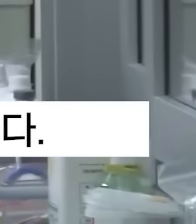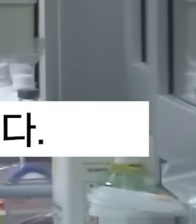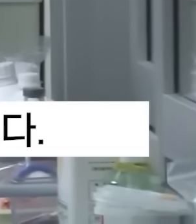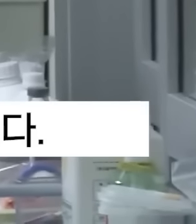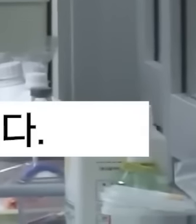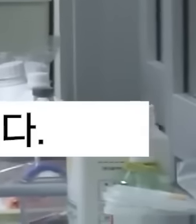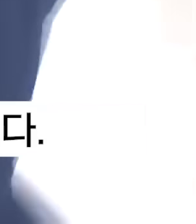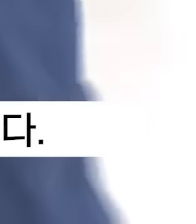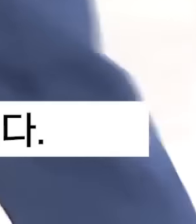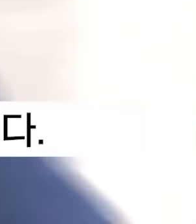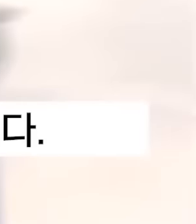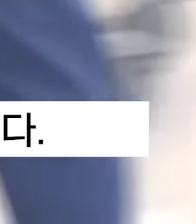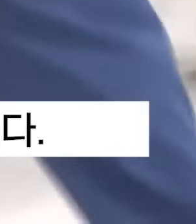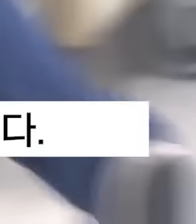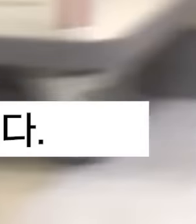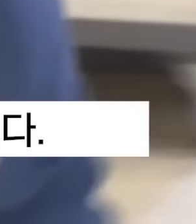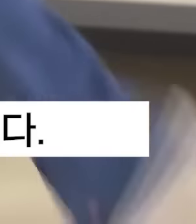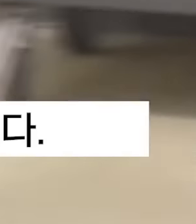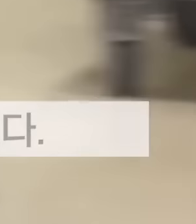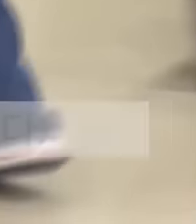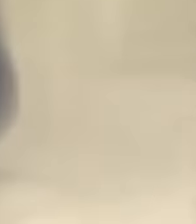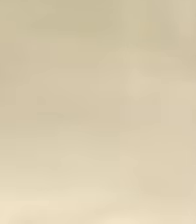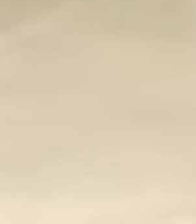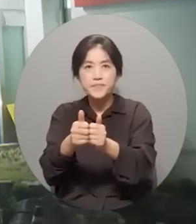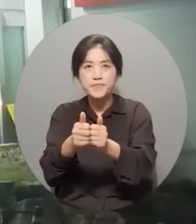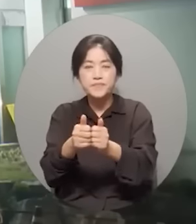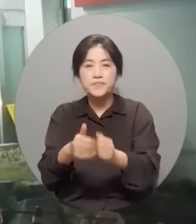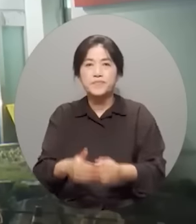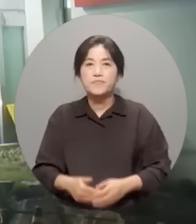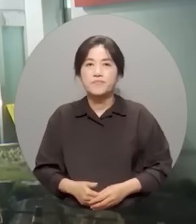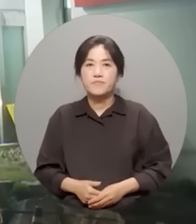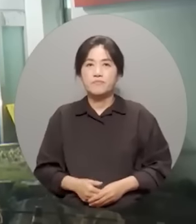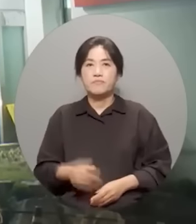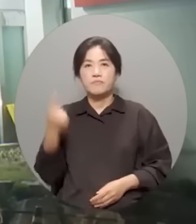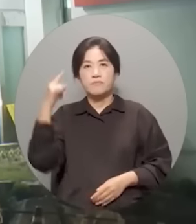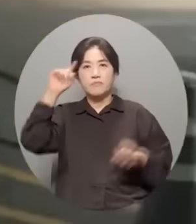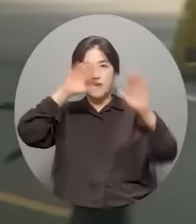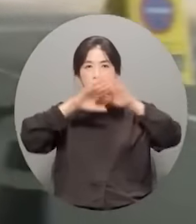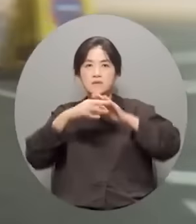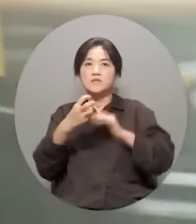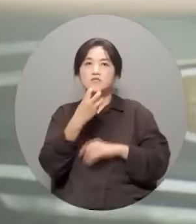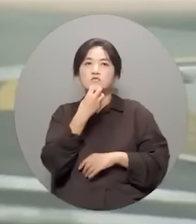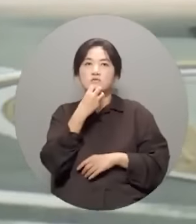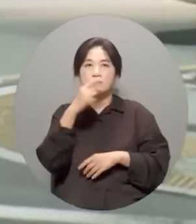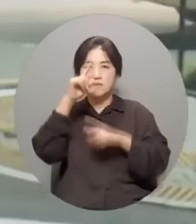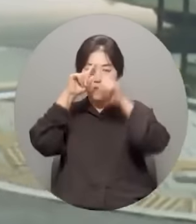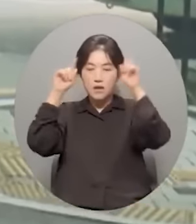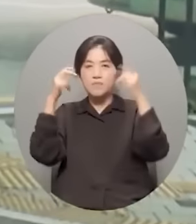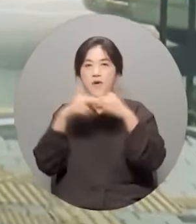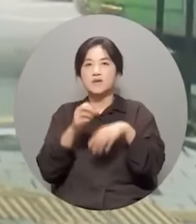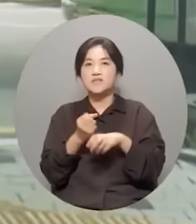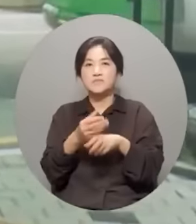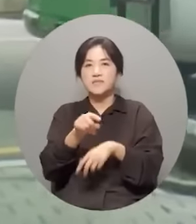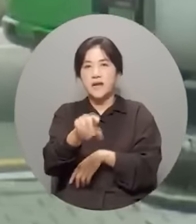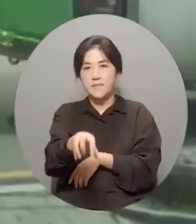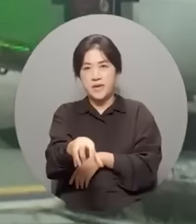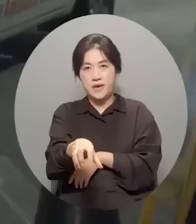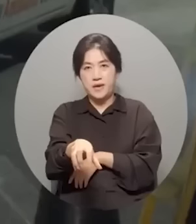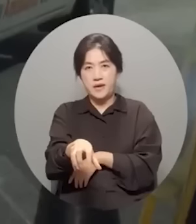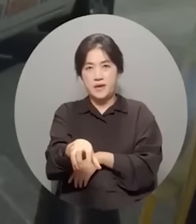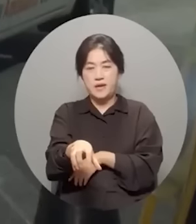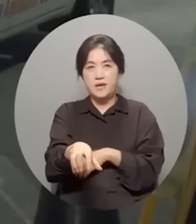않다는 문제 의식을 희사한 것으로 해석됩니다 어젯밤 서울의 한 대학병원 응급실 앞입니다